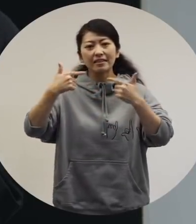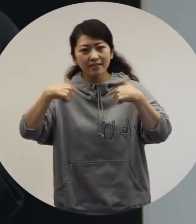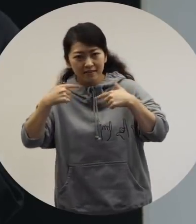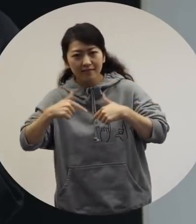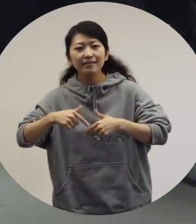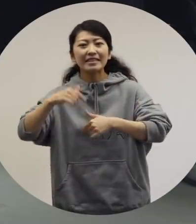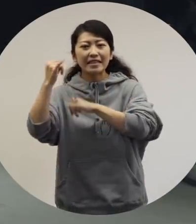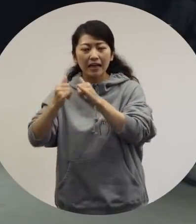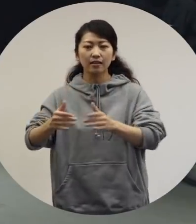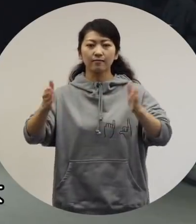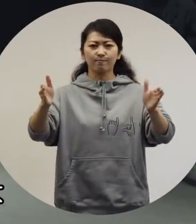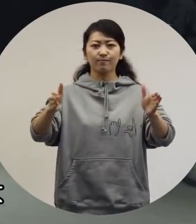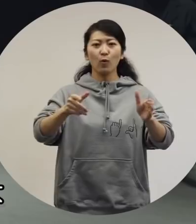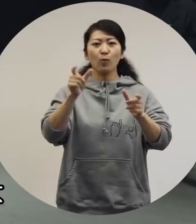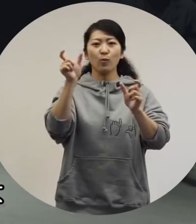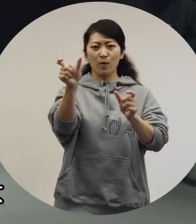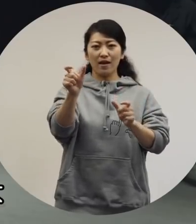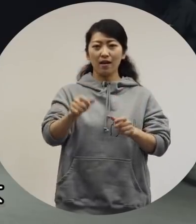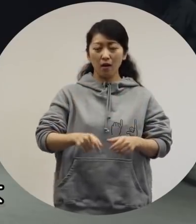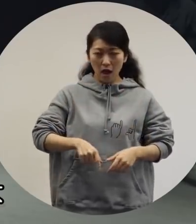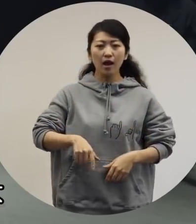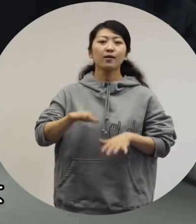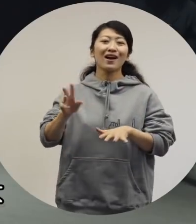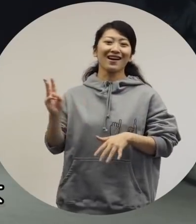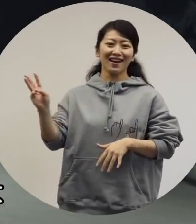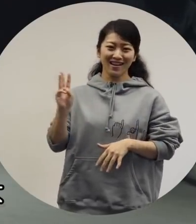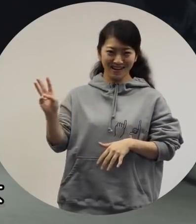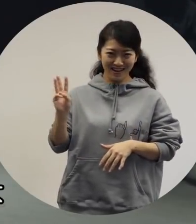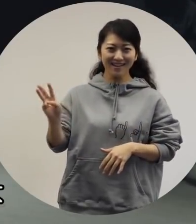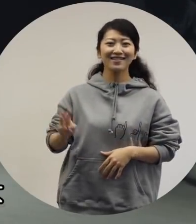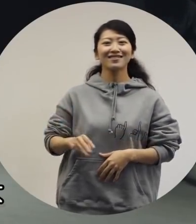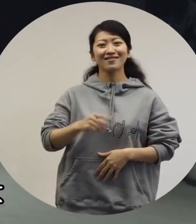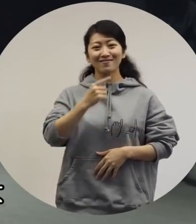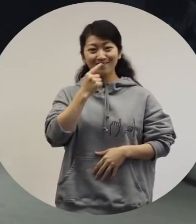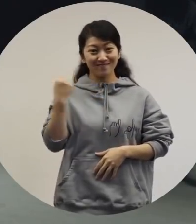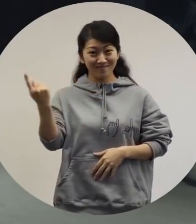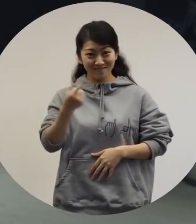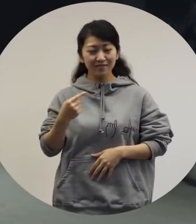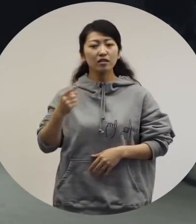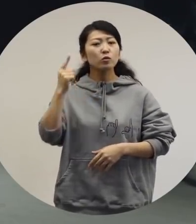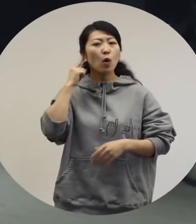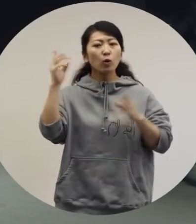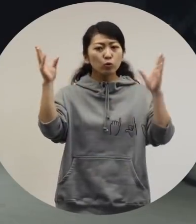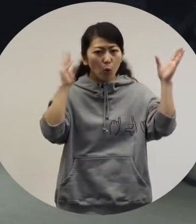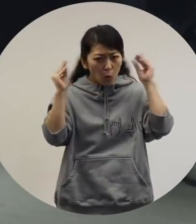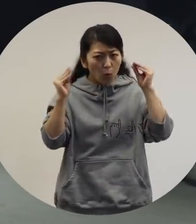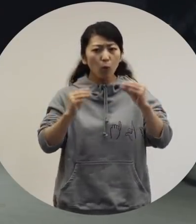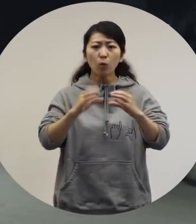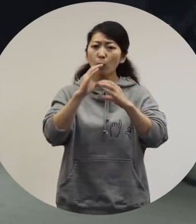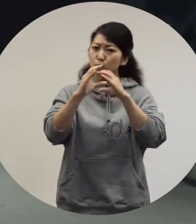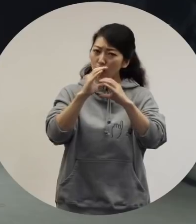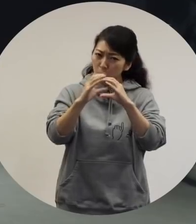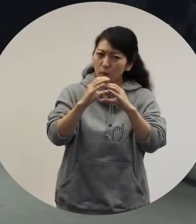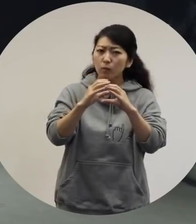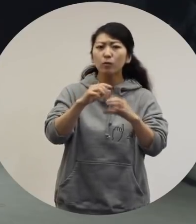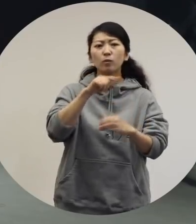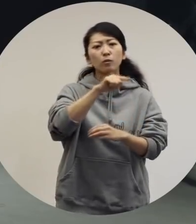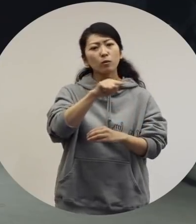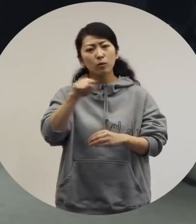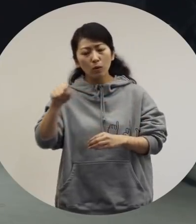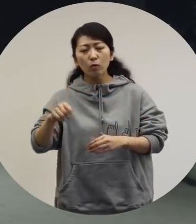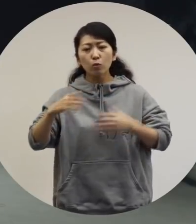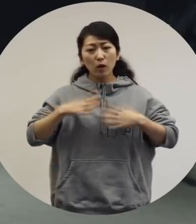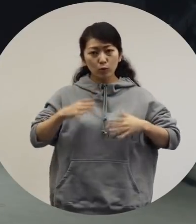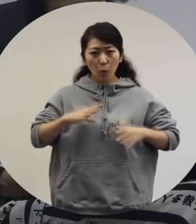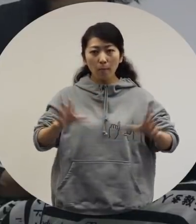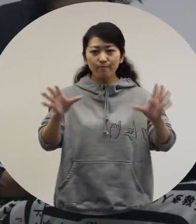を意味する言葉ですと。というわけでこの3人で、今日は、この、聴覚情報とか、それとコミュニケーションとか、あと